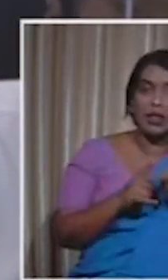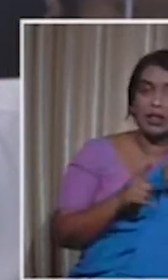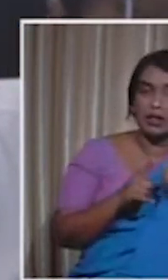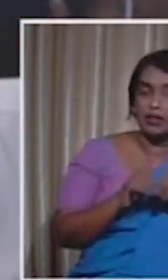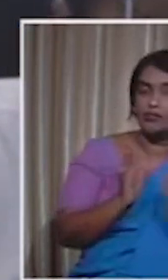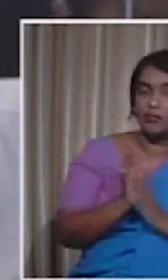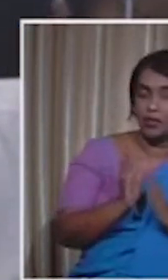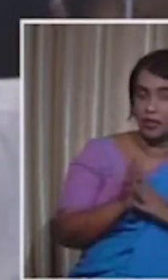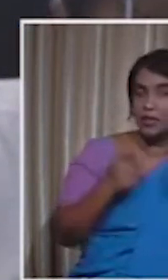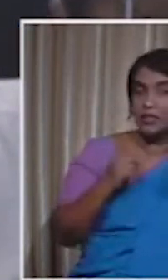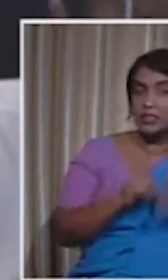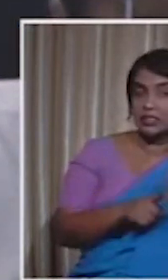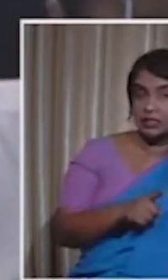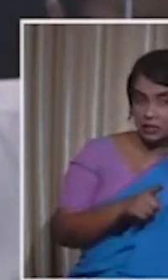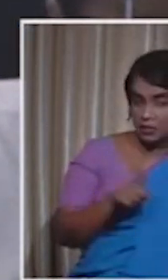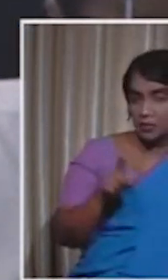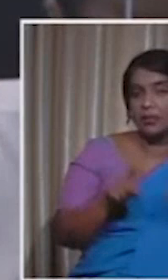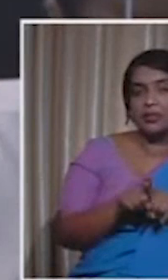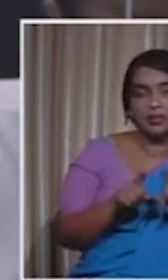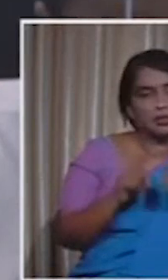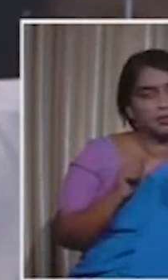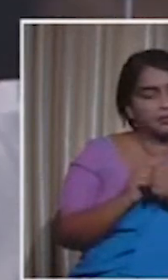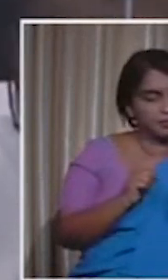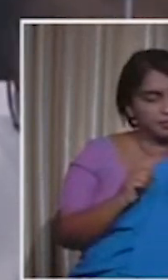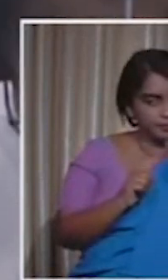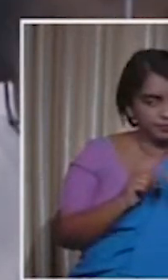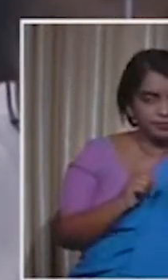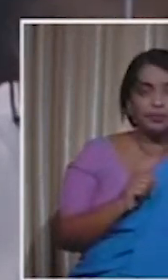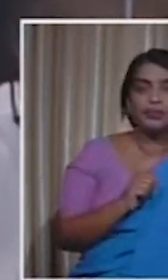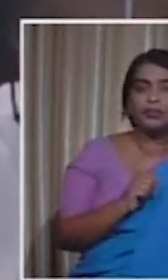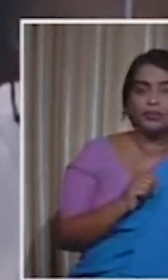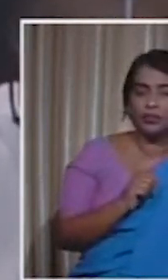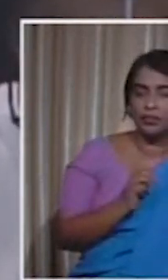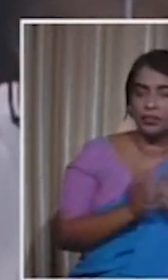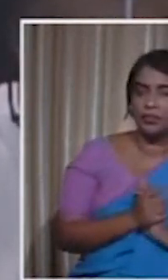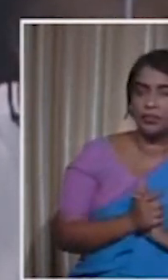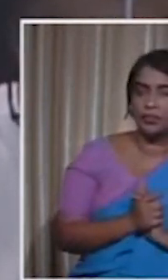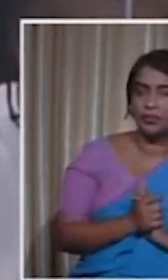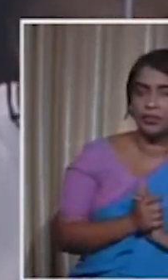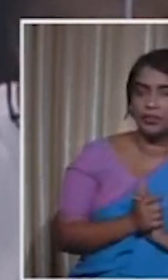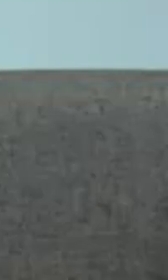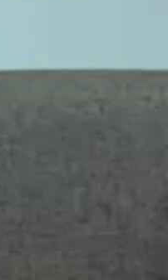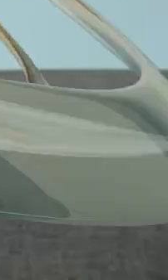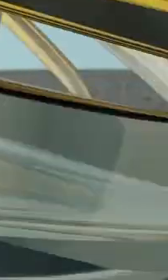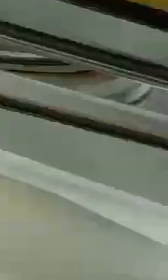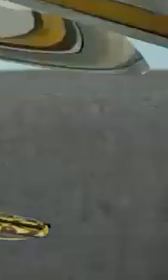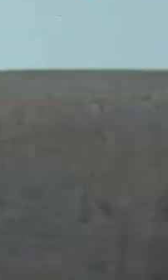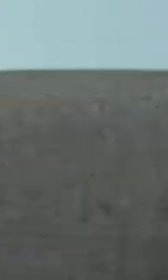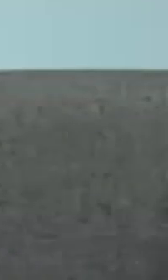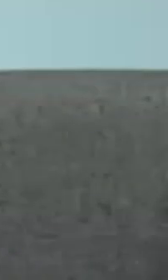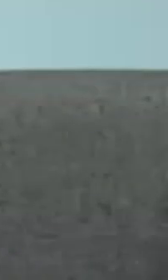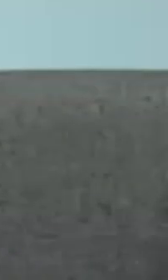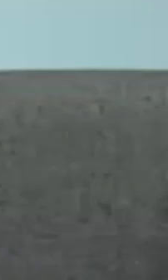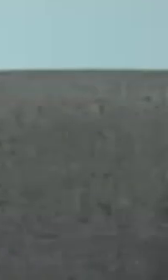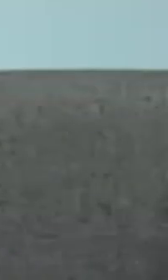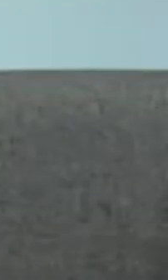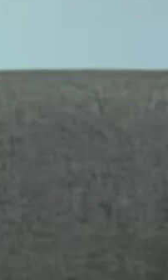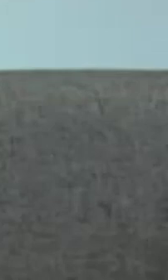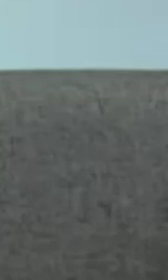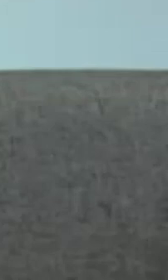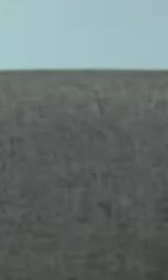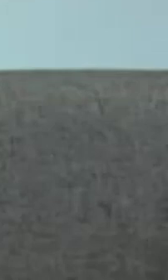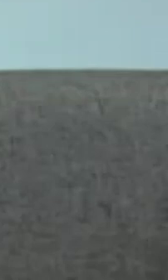செவிசாய்க்க நாங்கள் ஒன்றிணைந்து செயல்படுகின்றோம், ஆனால் பயங்கரவாதத்தை ஏற்க முடியாது என்று குறிப்பிட்டார். ஐக்கிய மக்கள்